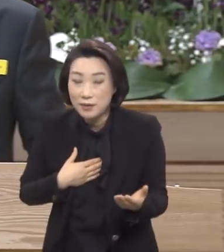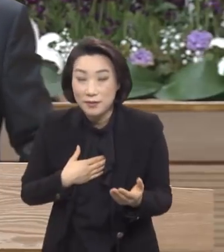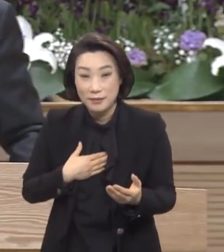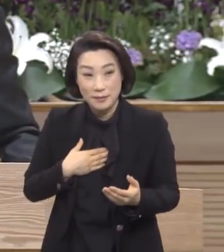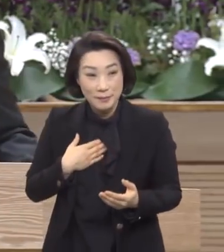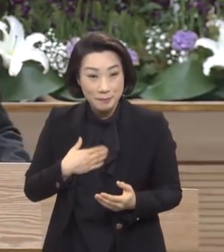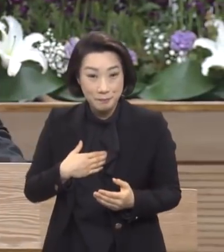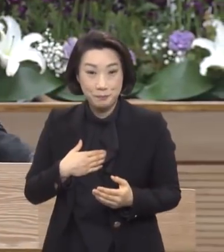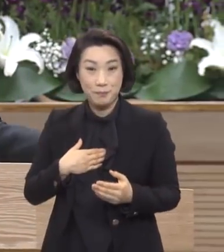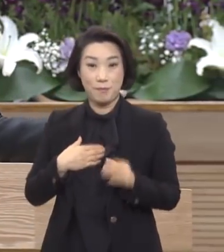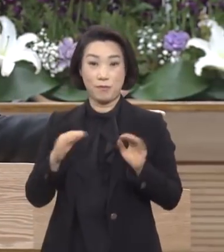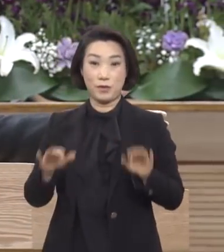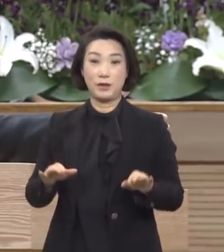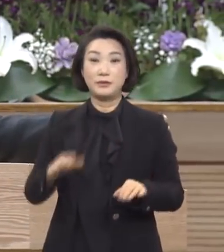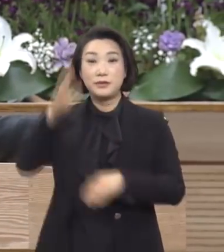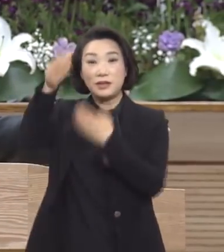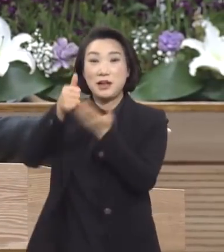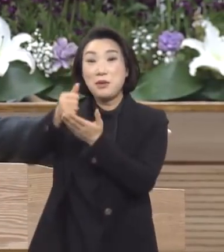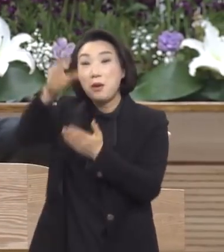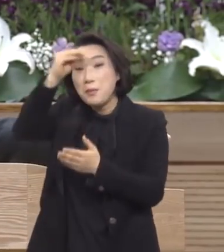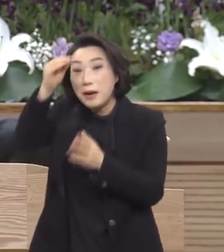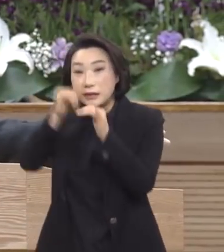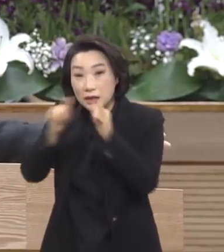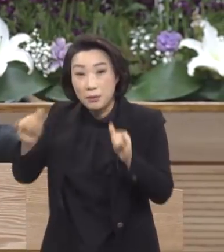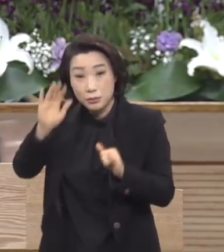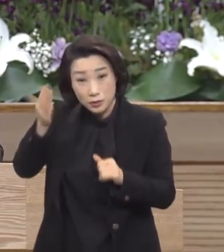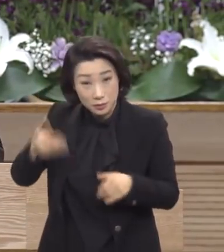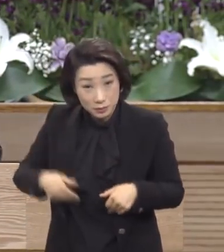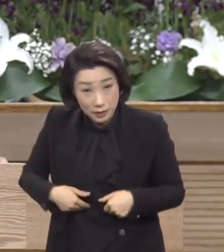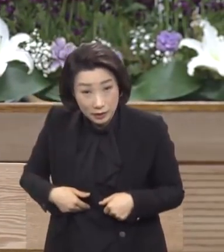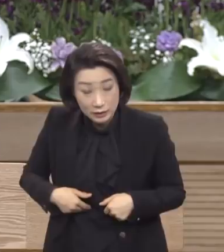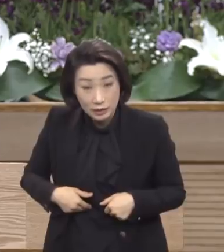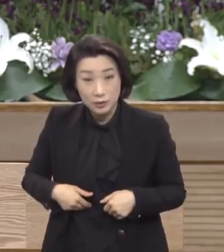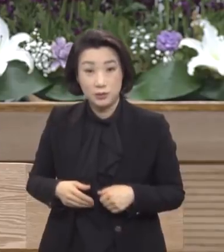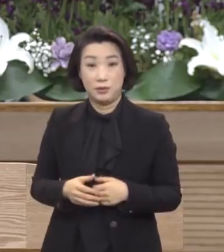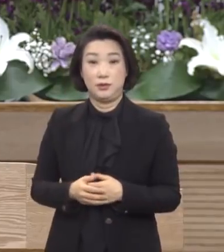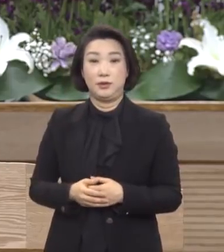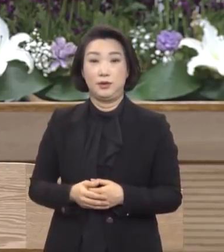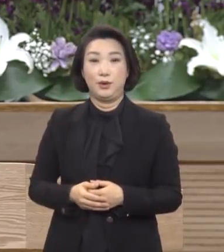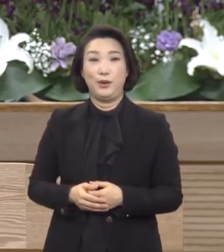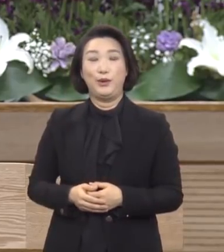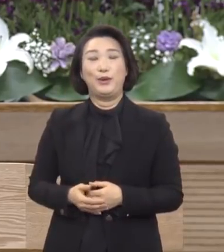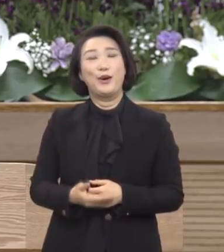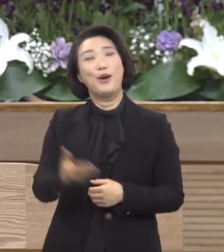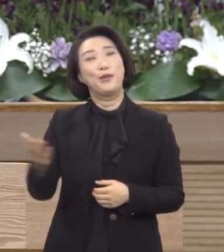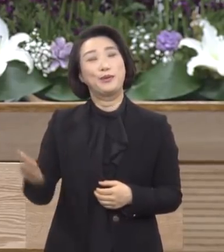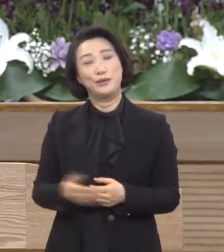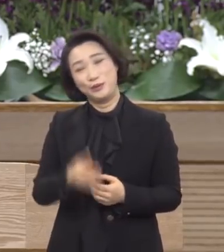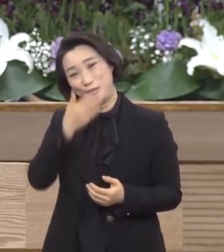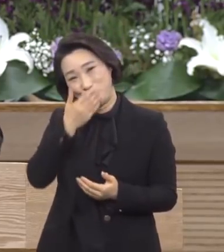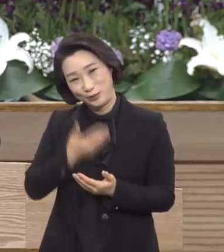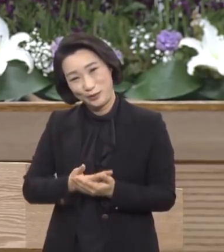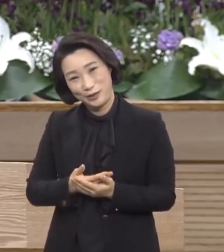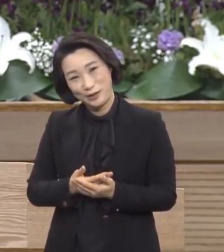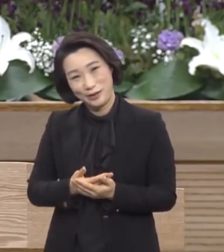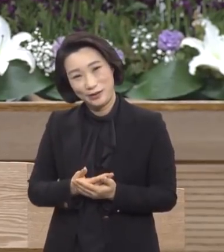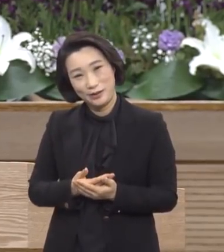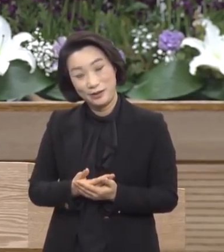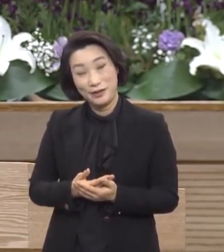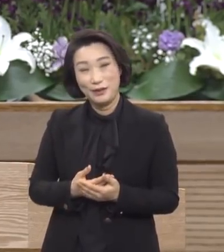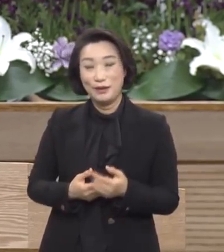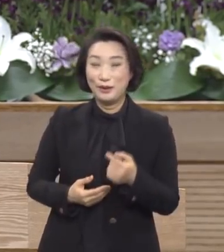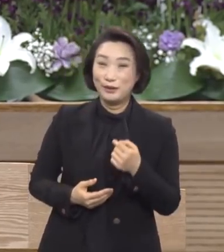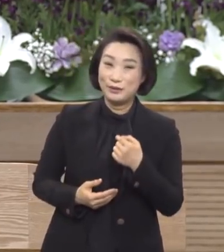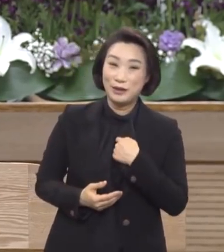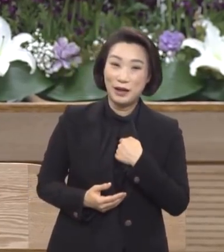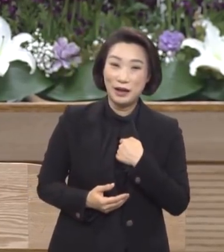자, 하나님을 본받는 자 되라. 어마어마한 사건이요. 아니 나